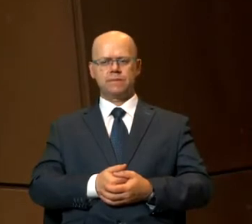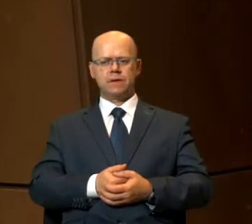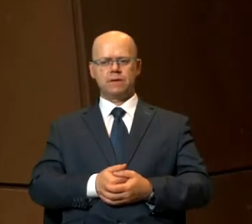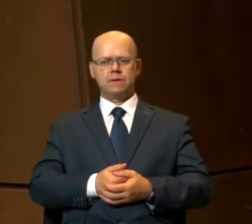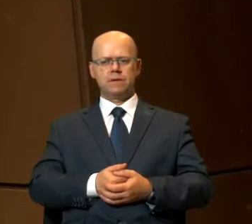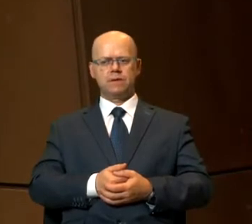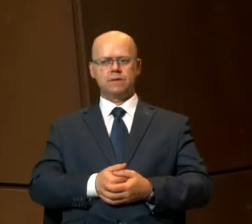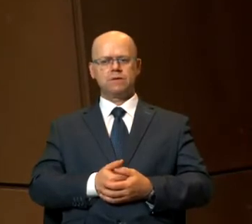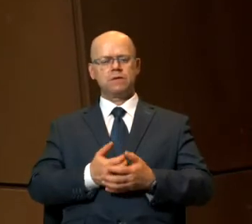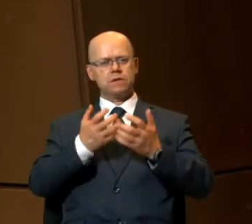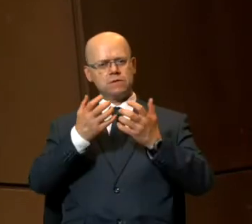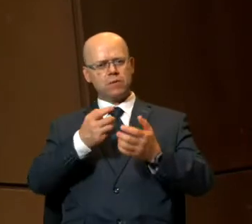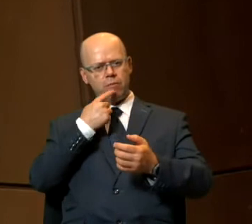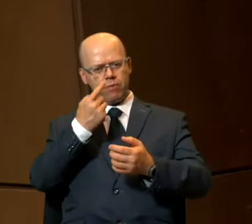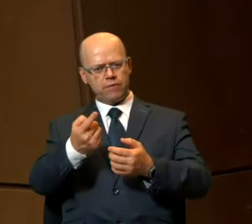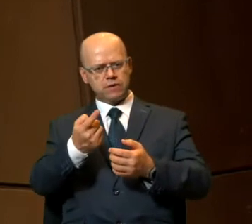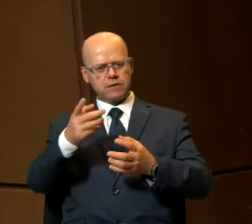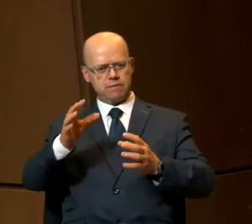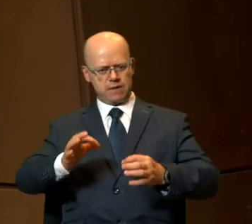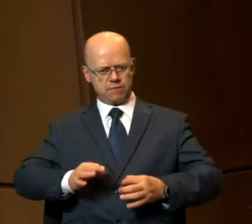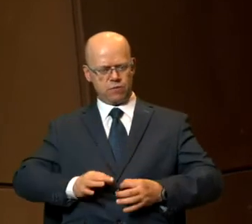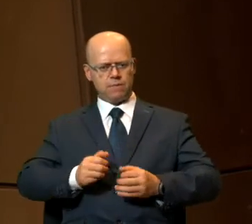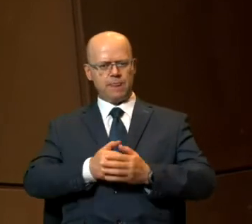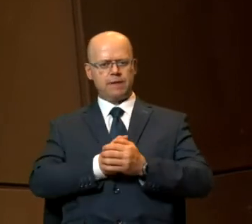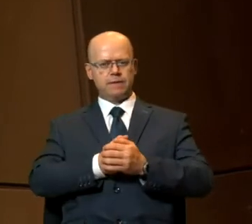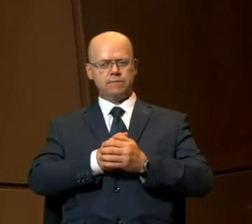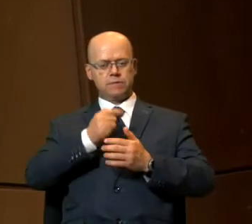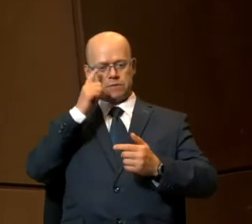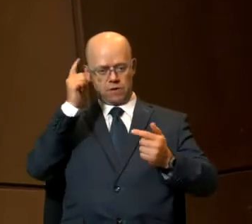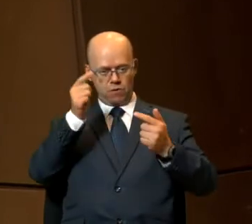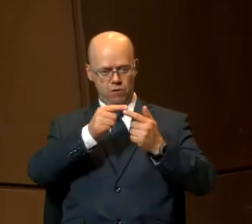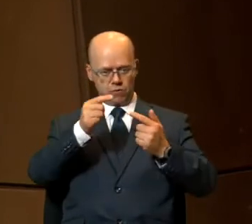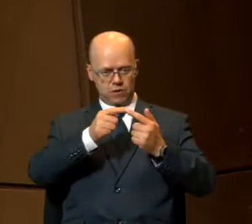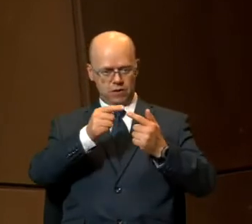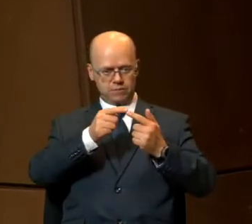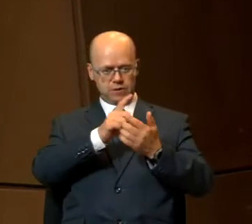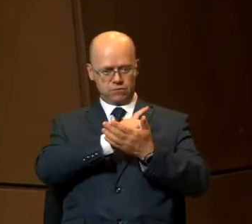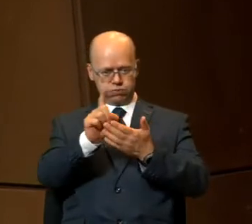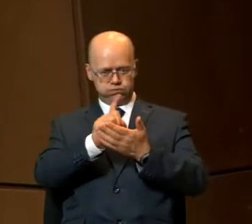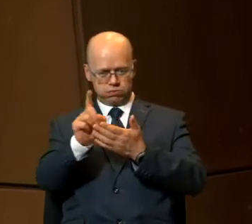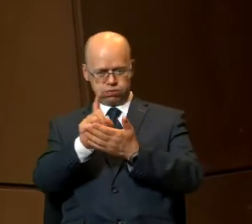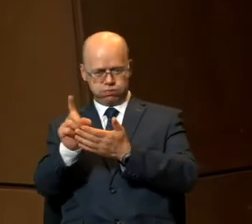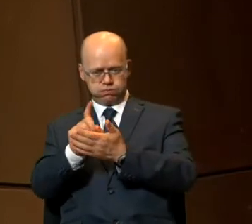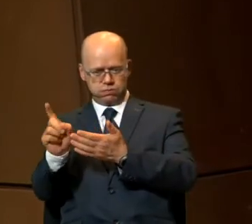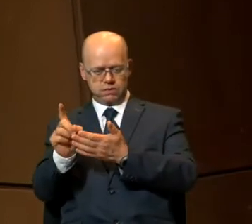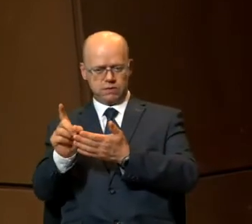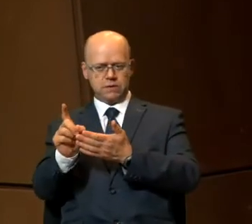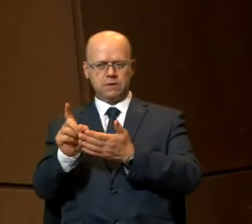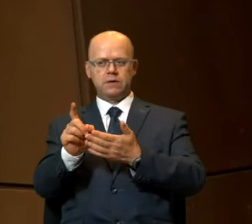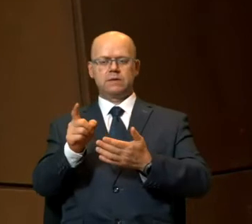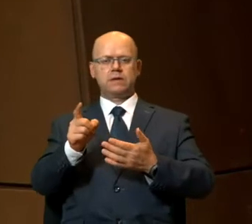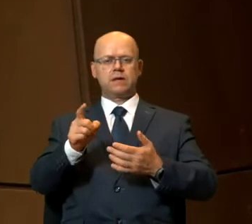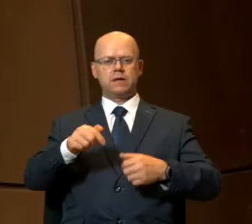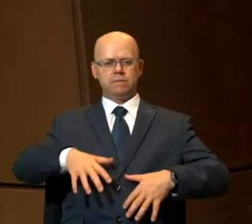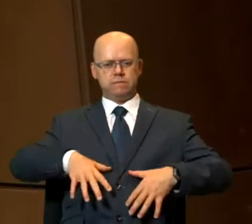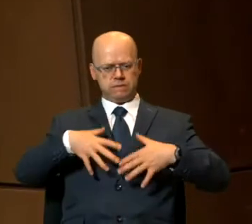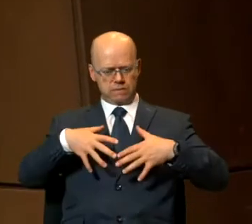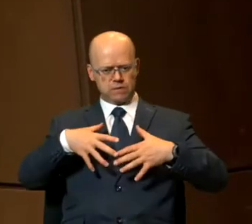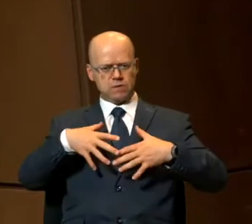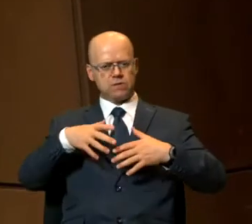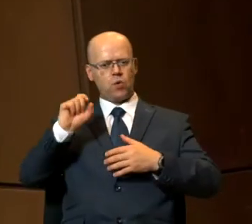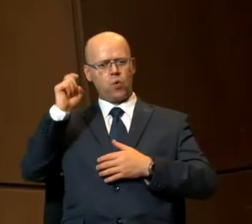A więc chcę Państwu powiedzieć, że jeżeli ta logika dynamiczna, stabilizacja i tryb agresji staje się